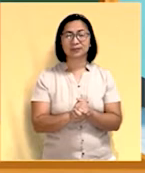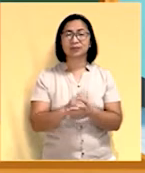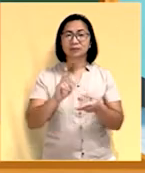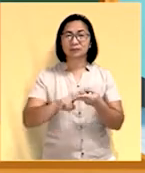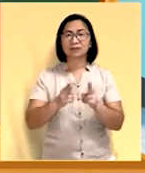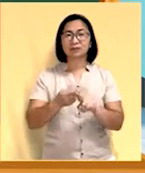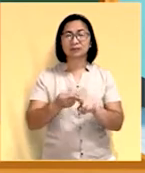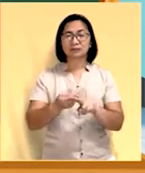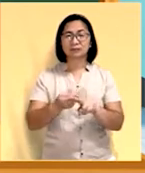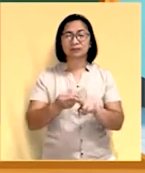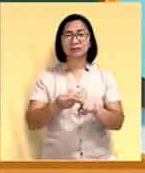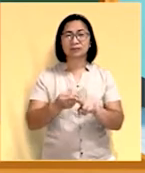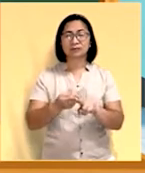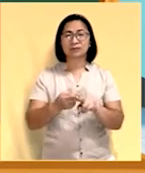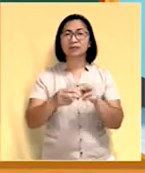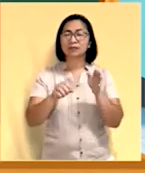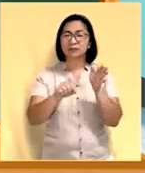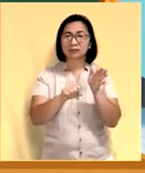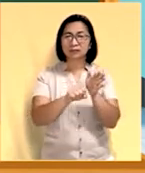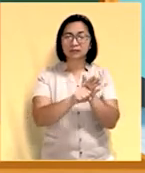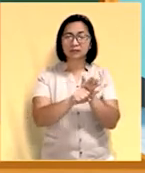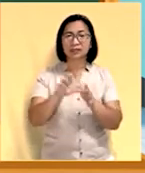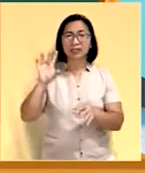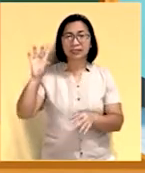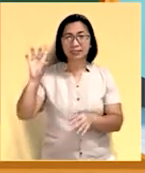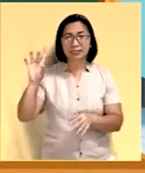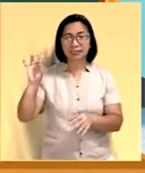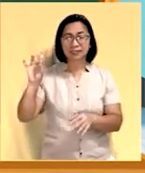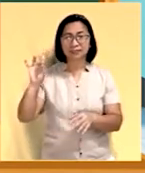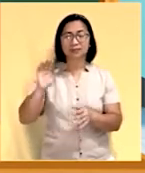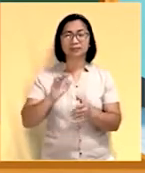Sa number na ito, ang subtrahend ay 8.